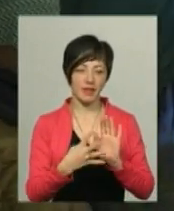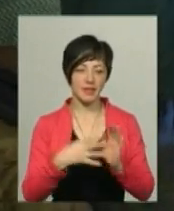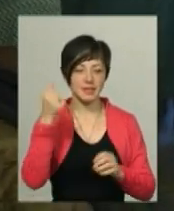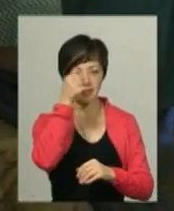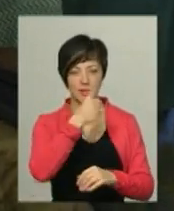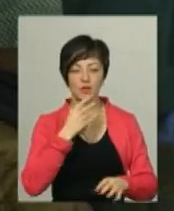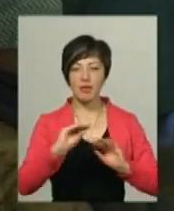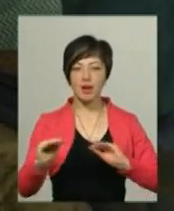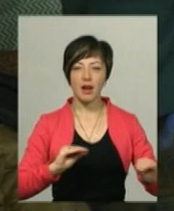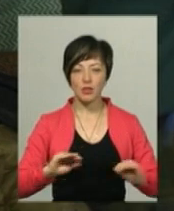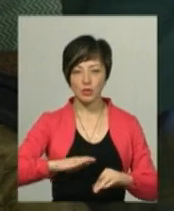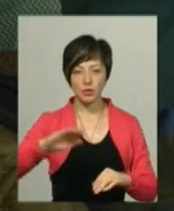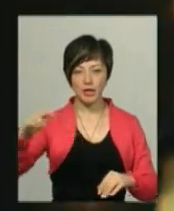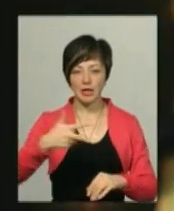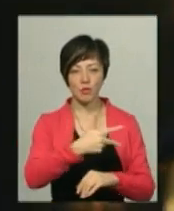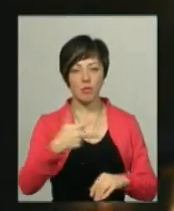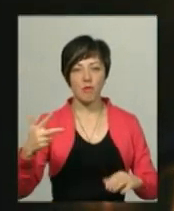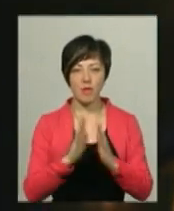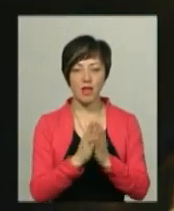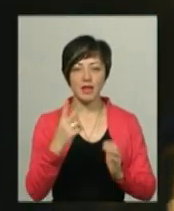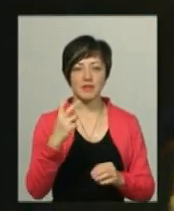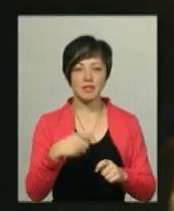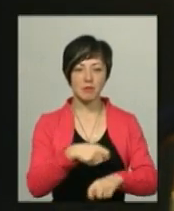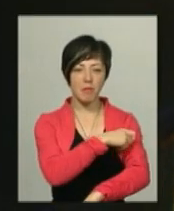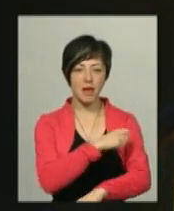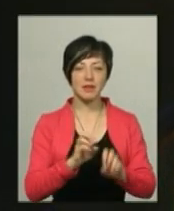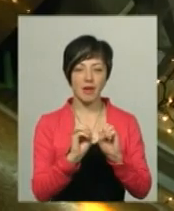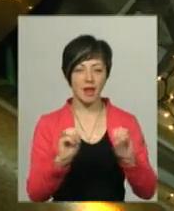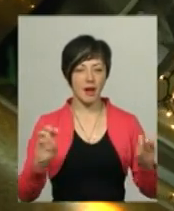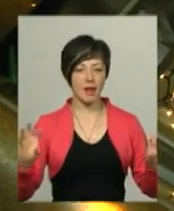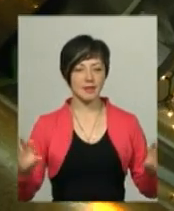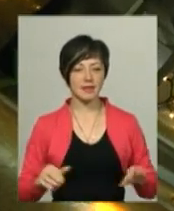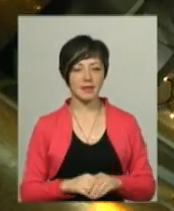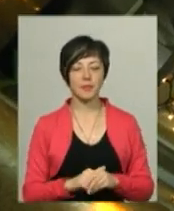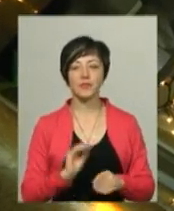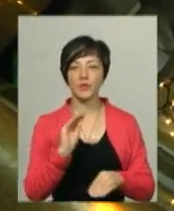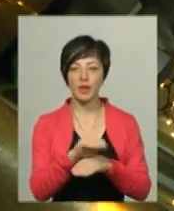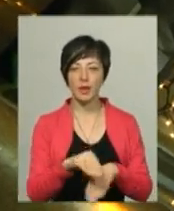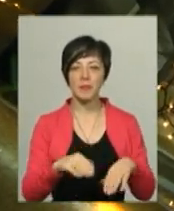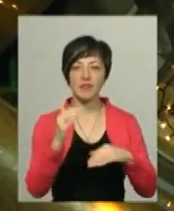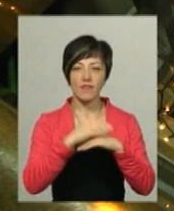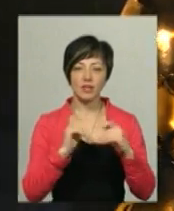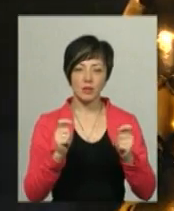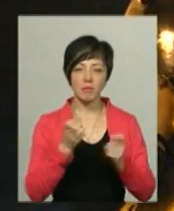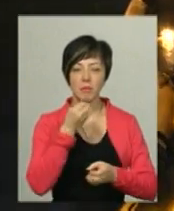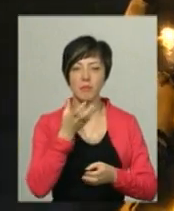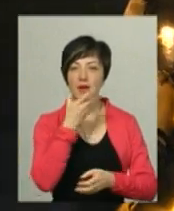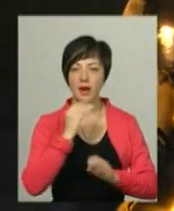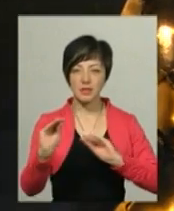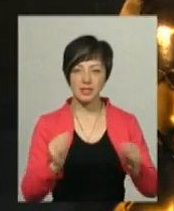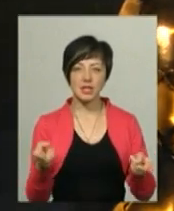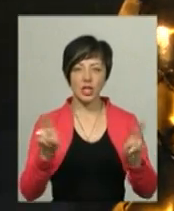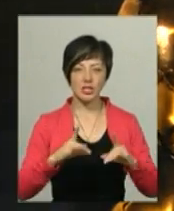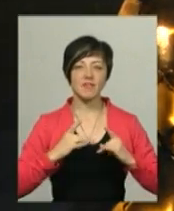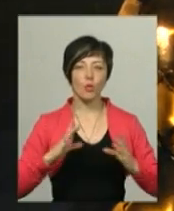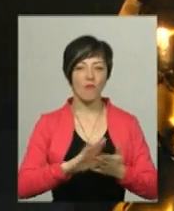прикрасу сходів та зали третього поверху бібліотеки пішло 200 метрів гірлянди, каже Софія Ковтуняк, та додає, після вечірки прикраси залишать для святкової